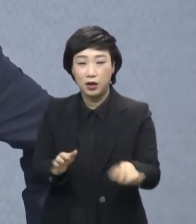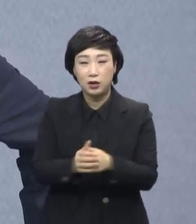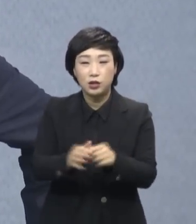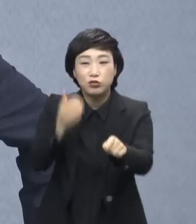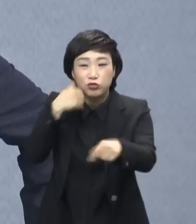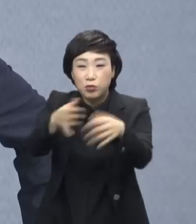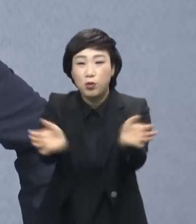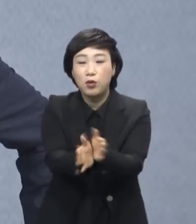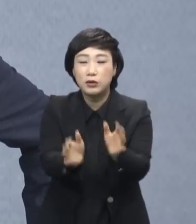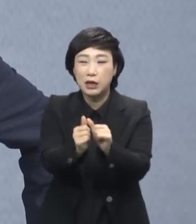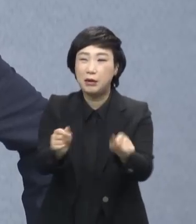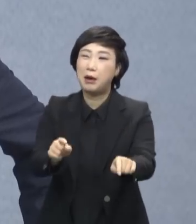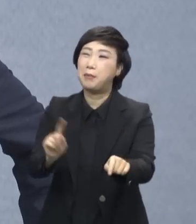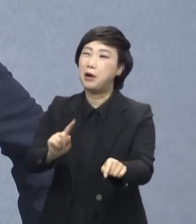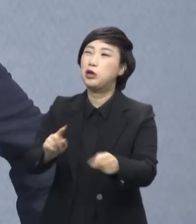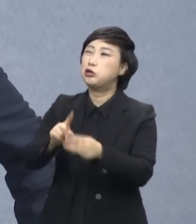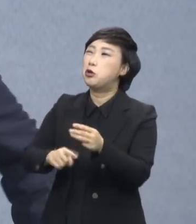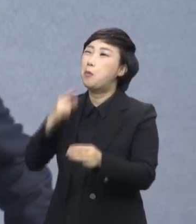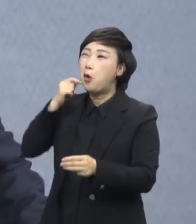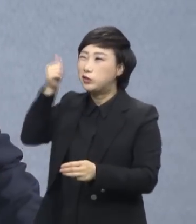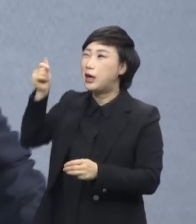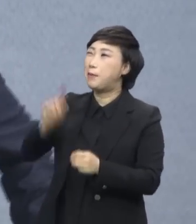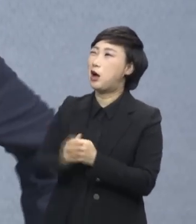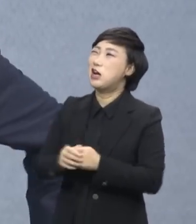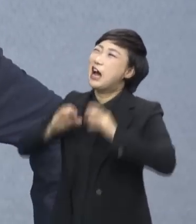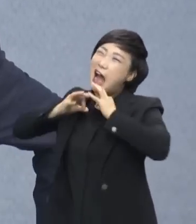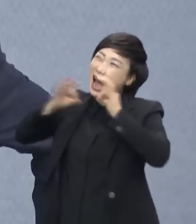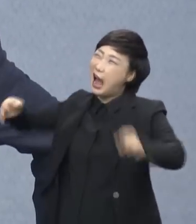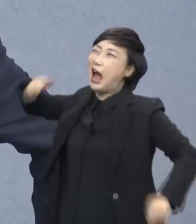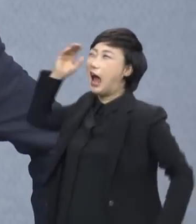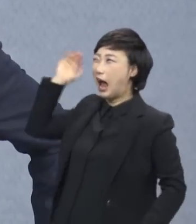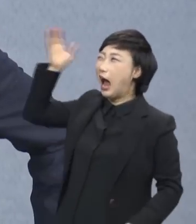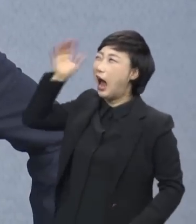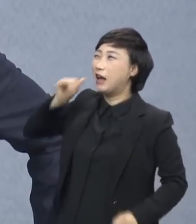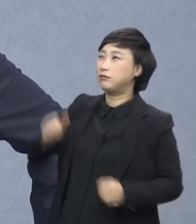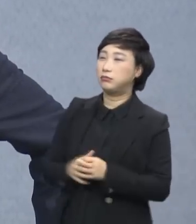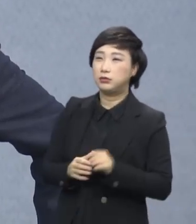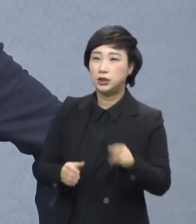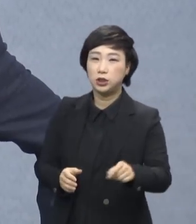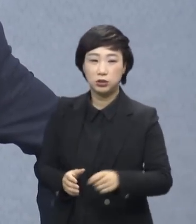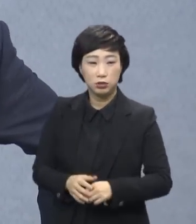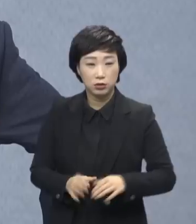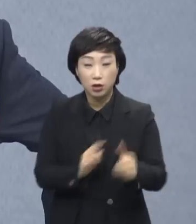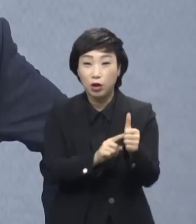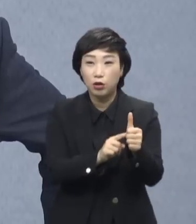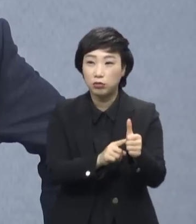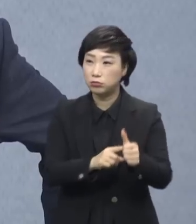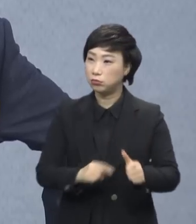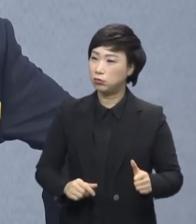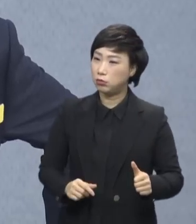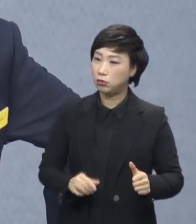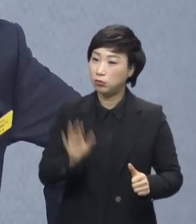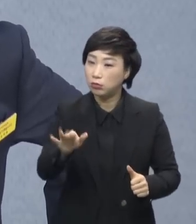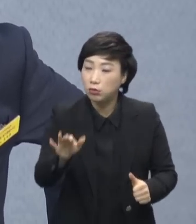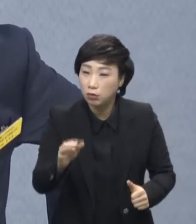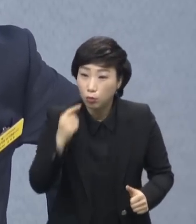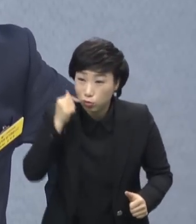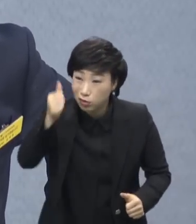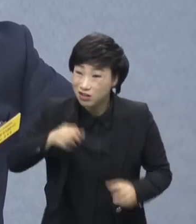윤석전이 말이야 소리만 지르고 말이야 뭐 하자고 저쪽 그러니까 아니 우리 목사님이 소리만